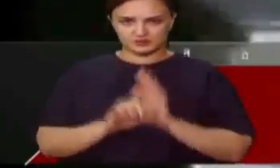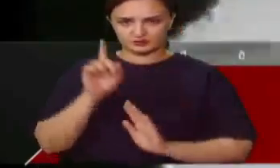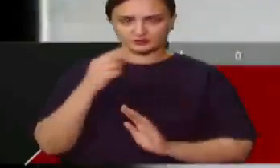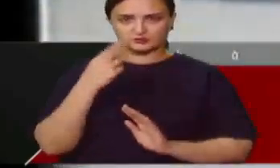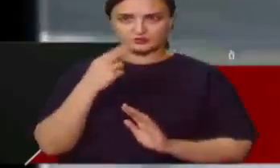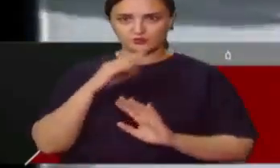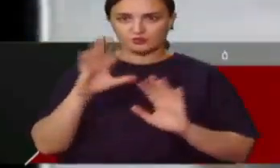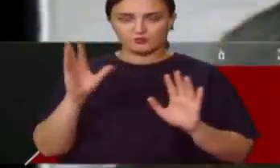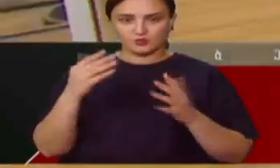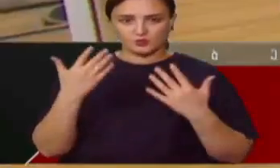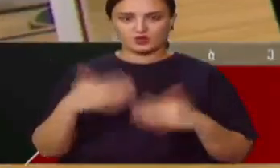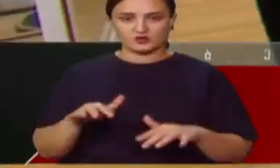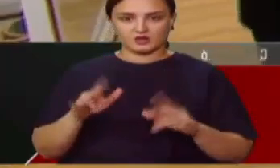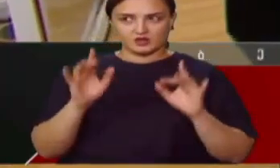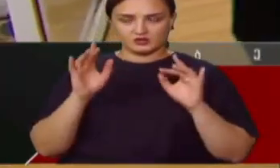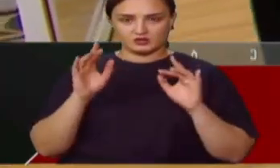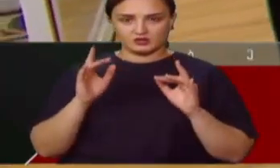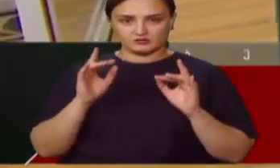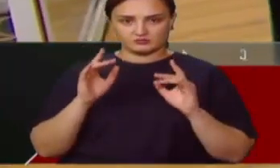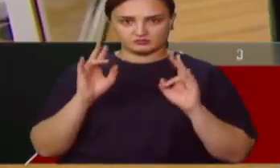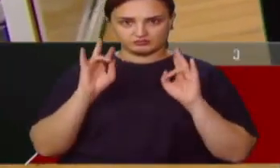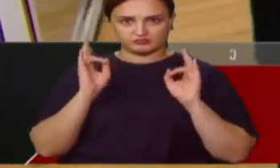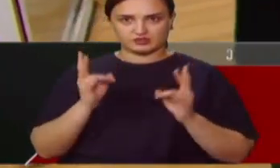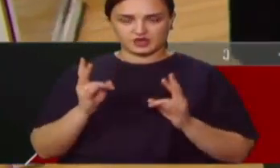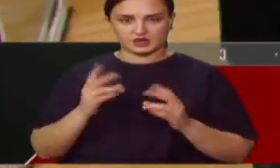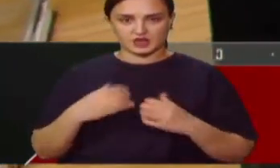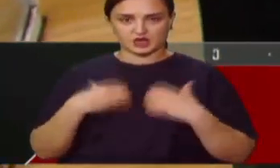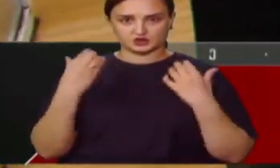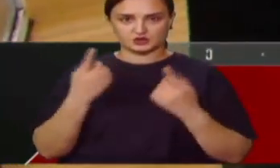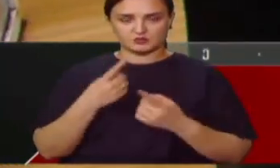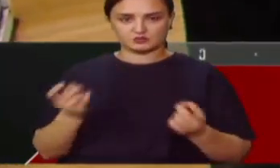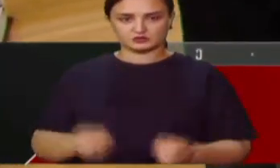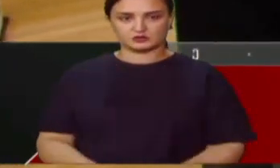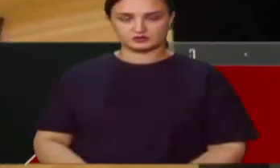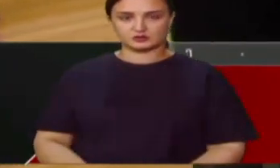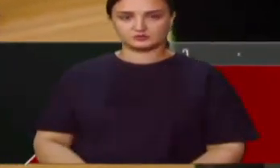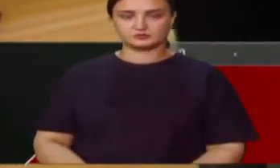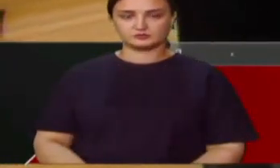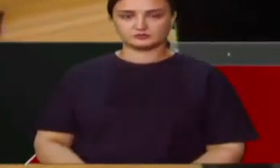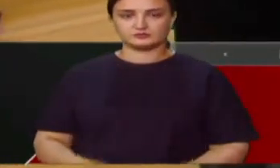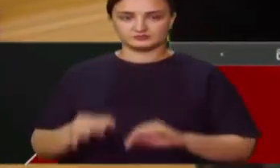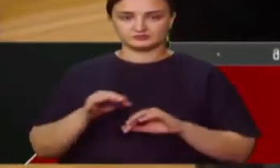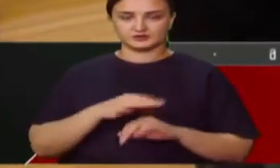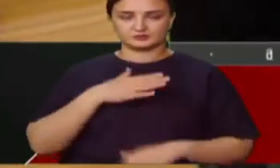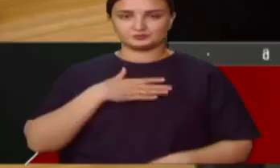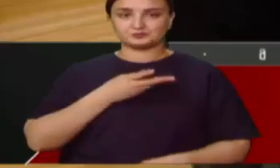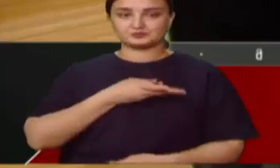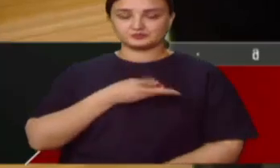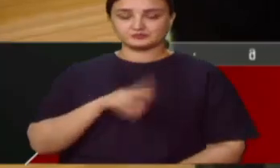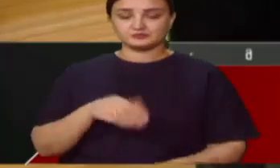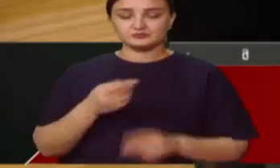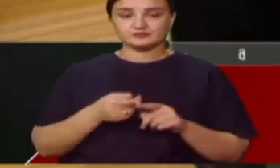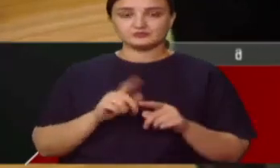სოხუმში განგაში გამოცხადდა. ქმარი და მეღუპა აგერ არის სატვირთული აგერ. ეს არის ჩვენთვის სასაფლაოც.